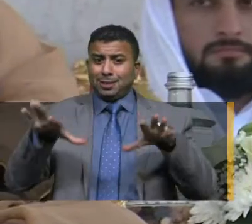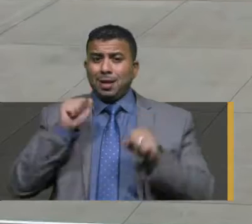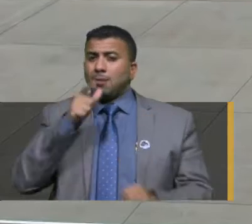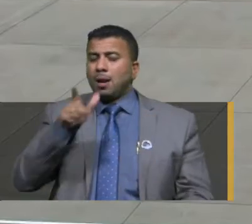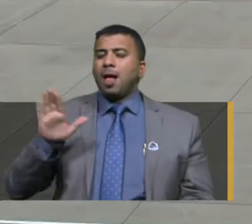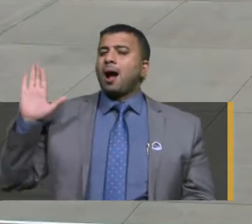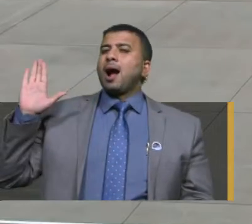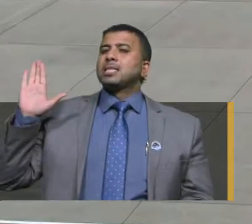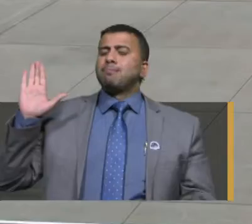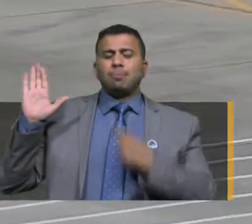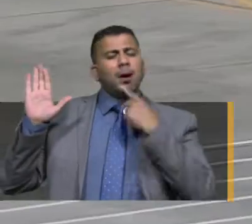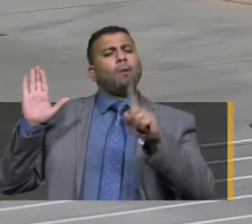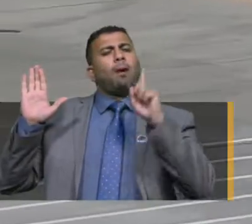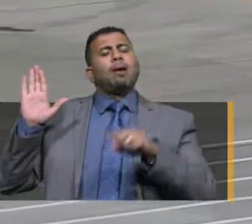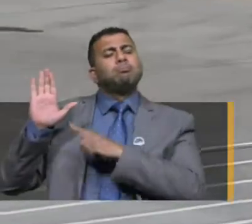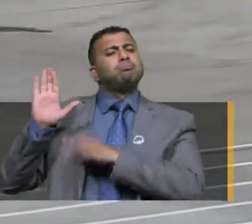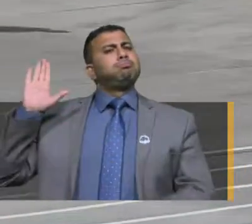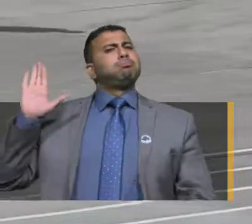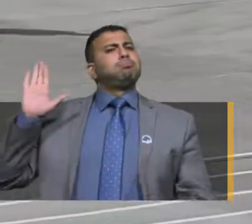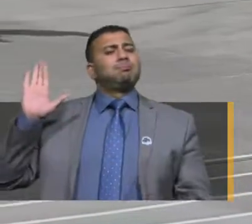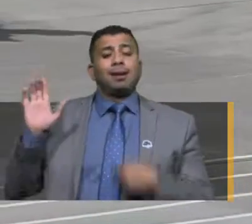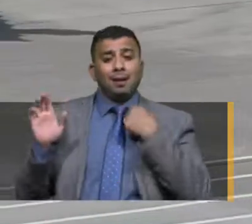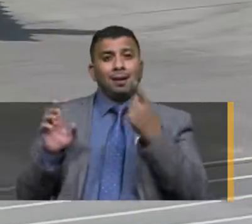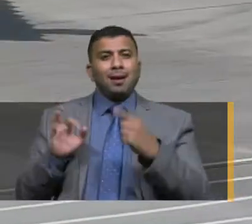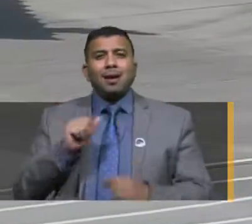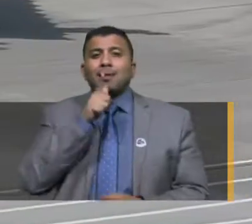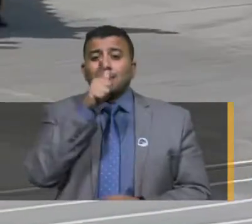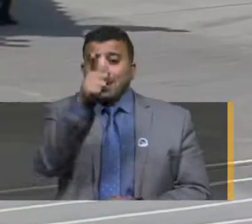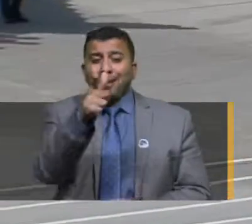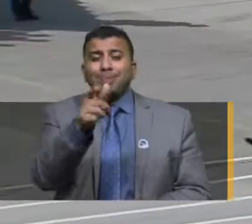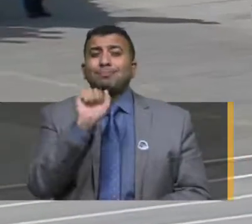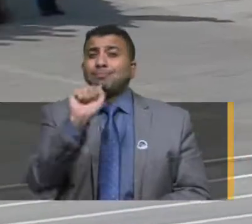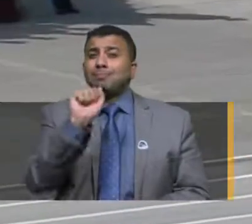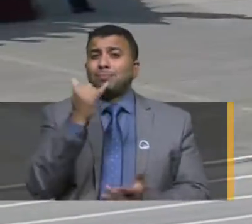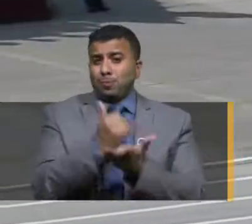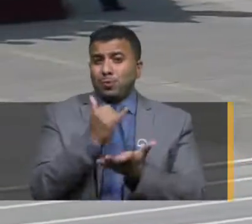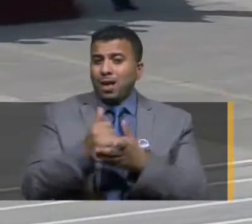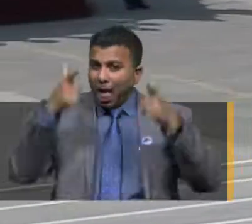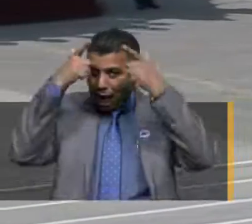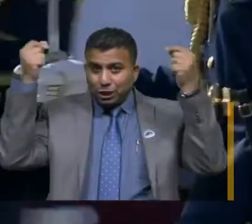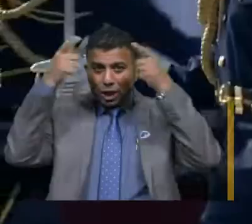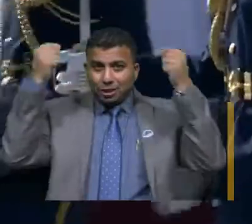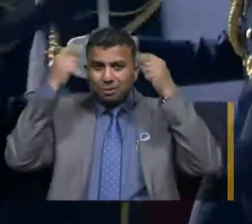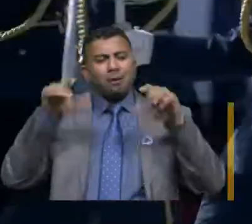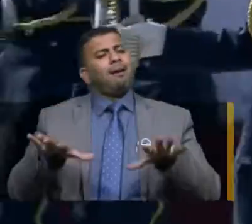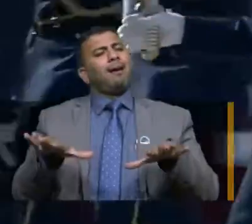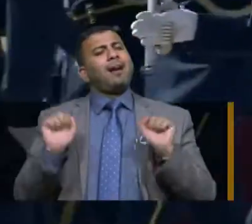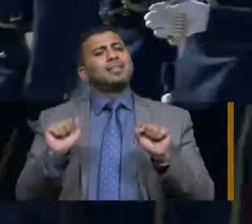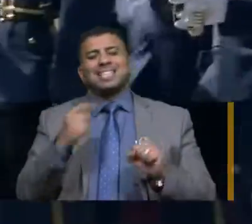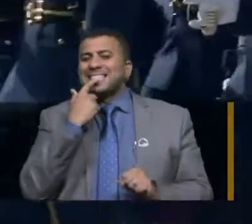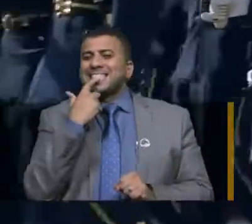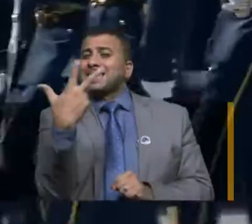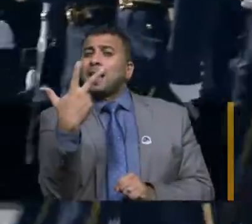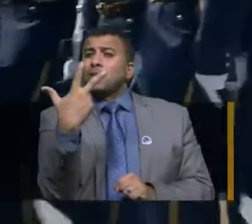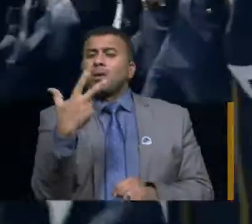الولاء. وكان لقائد الكلية كلمة أشاد فيها بالخريجين الذين أتموا على مدى